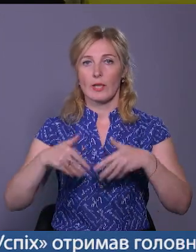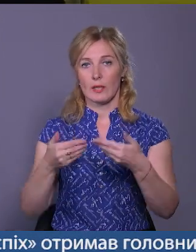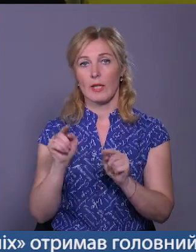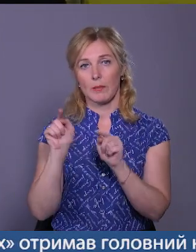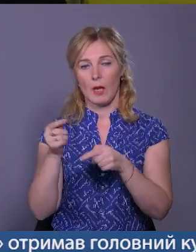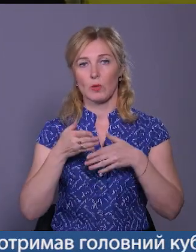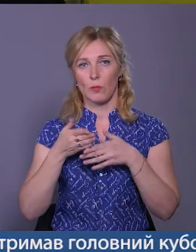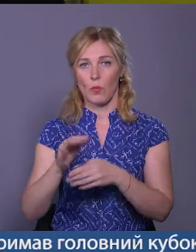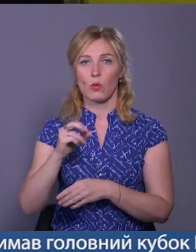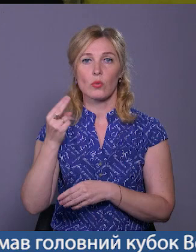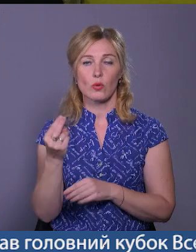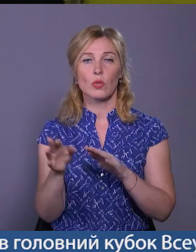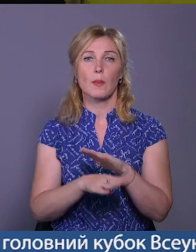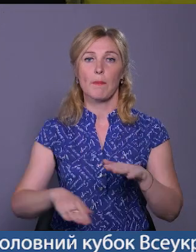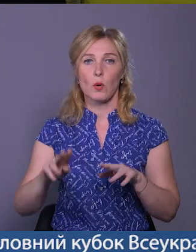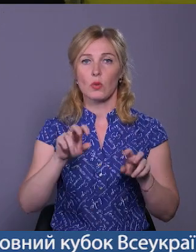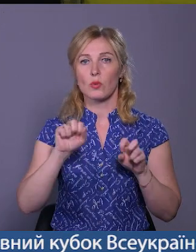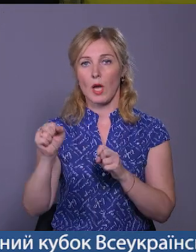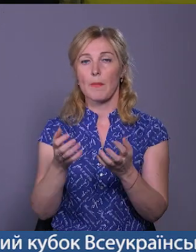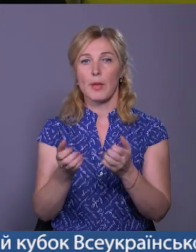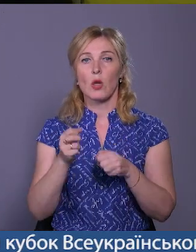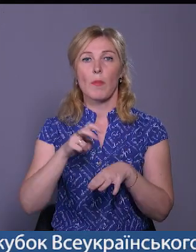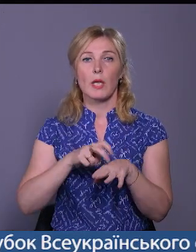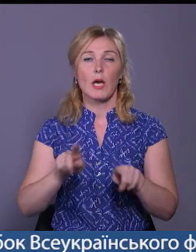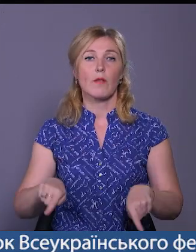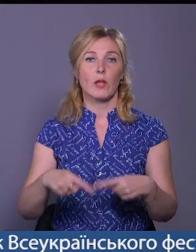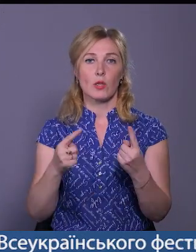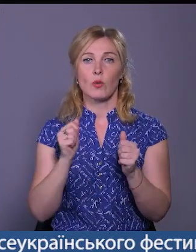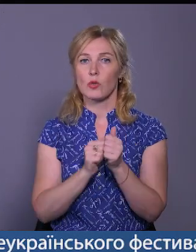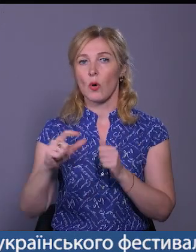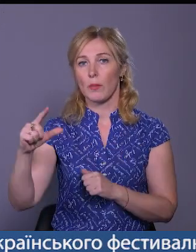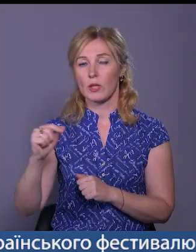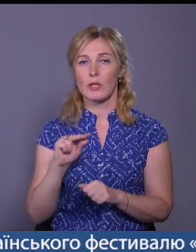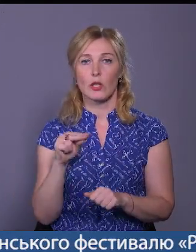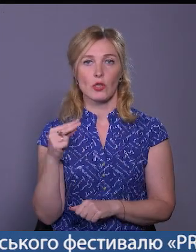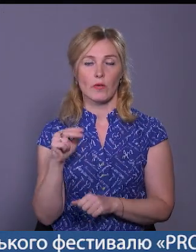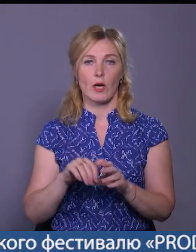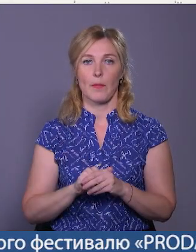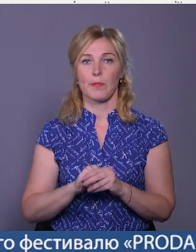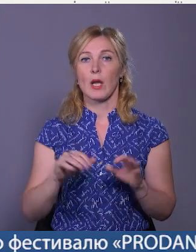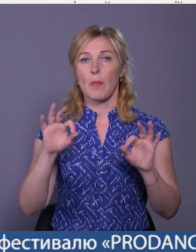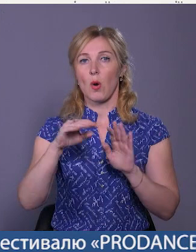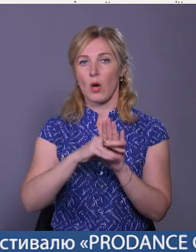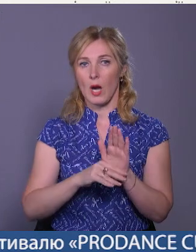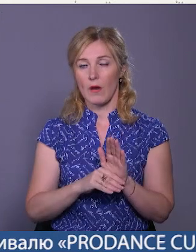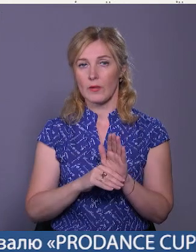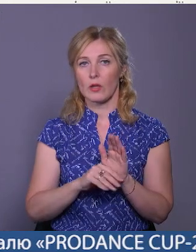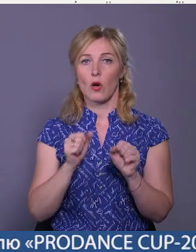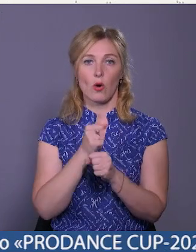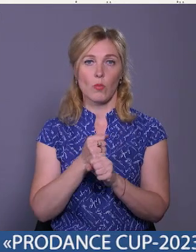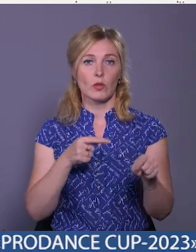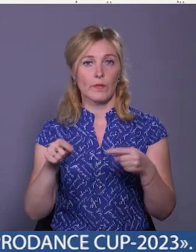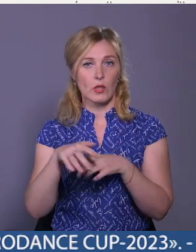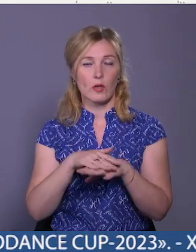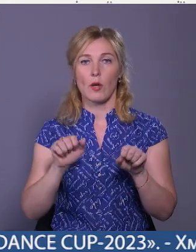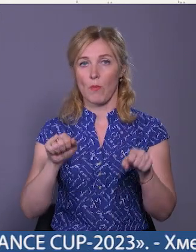там допомогу у соціальному просторі захист прийом лікарів влаштовують що понеділка та що четверга про графік роботи мобільних бригад в інших